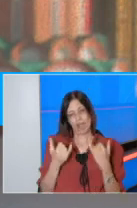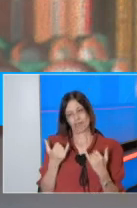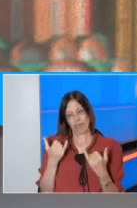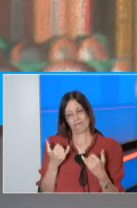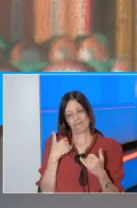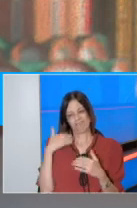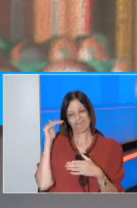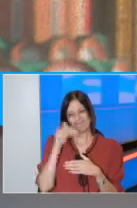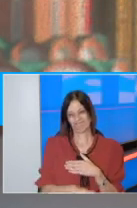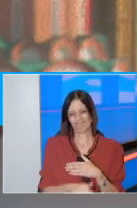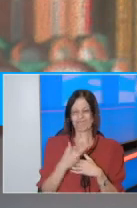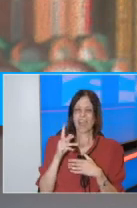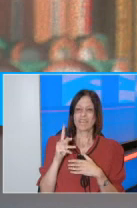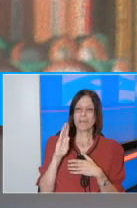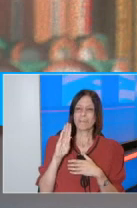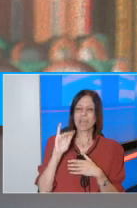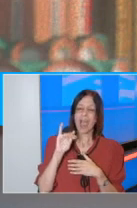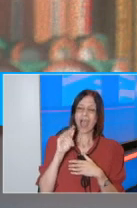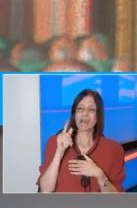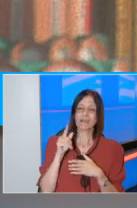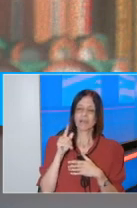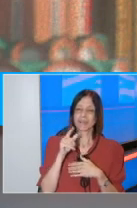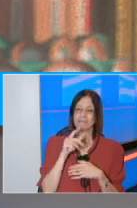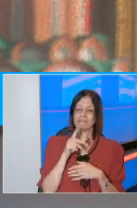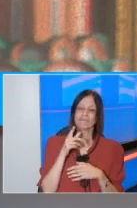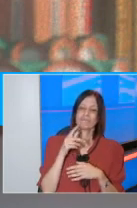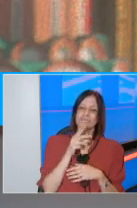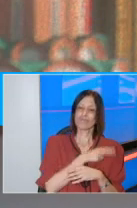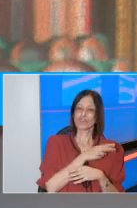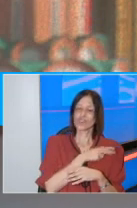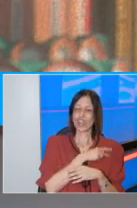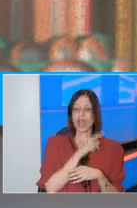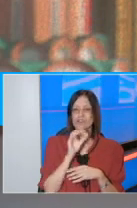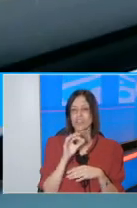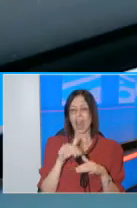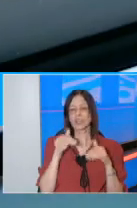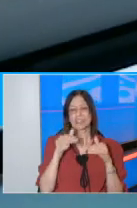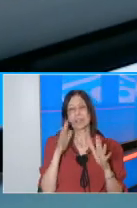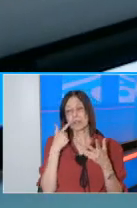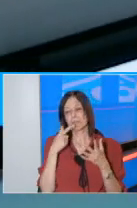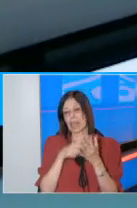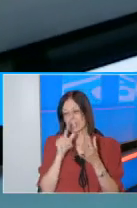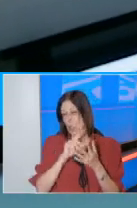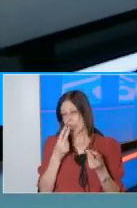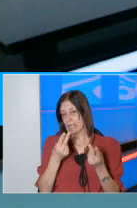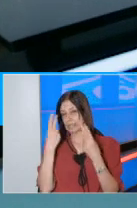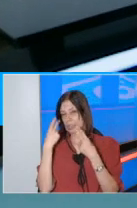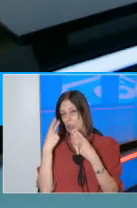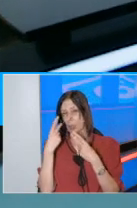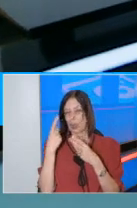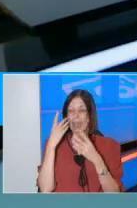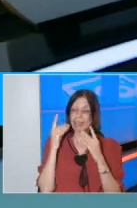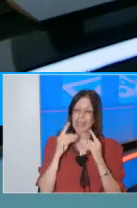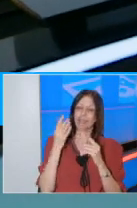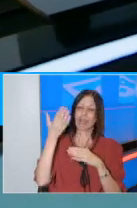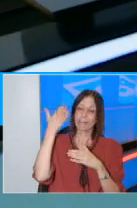נפלו בפח של ה-FBI ושל המשטרה האוסטרלית, האם זה לא יגרום להם לחזור לדרכים של פעם, דרך יונה אולי